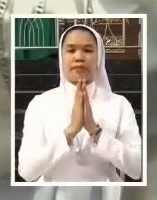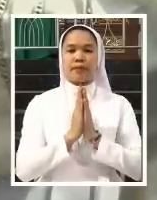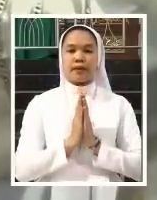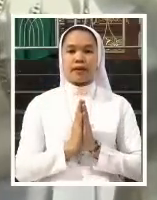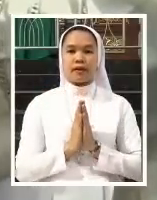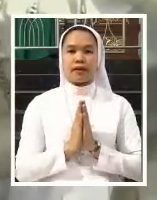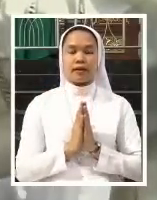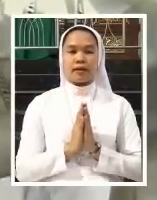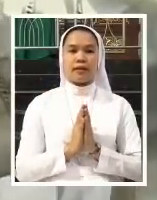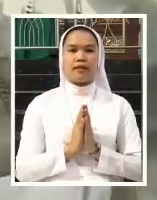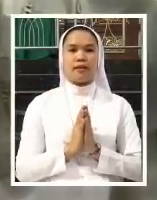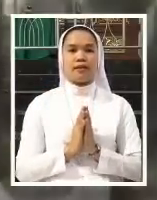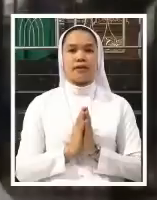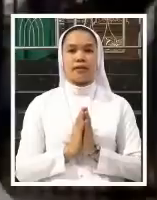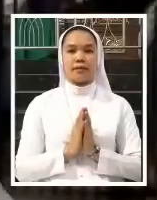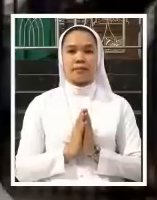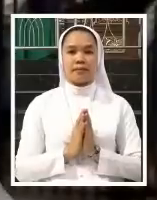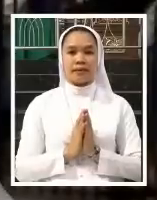panahon.